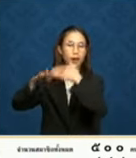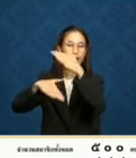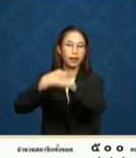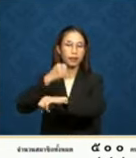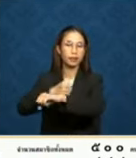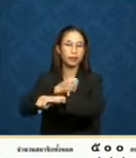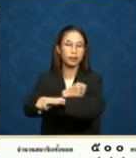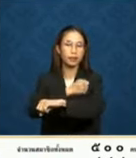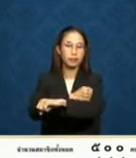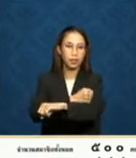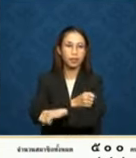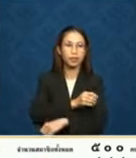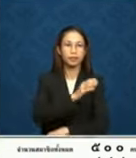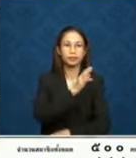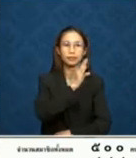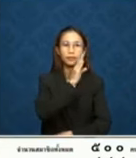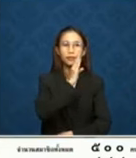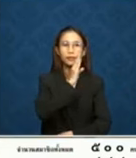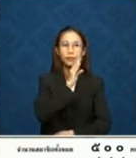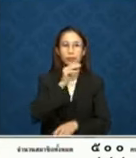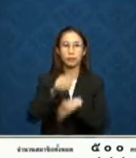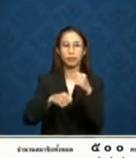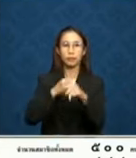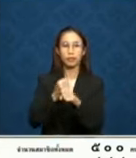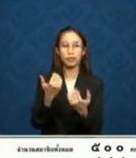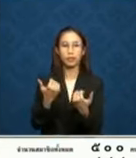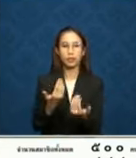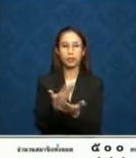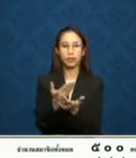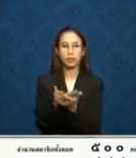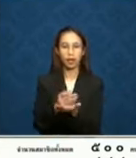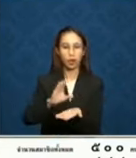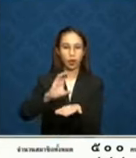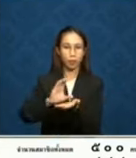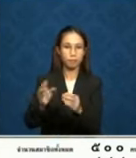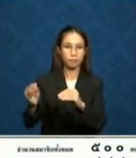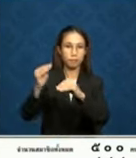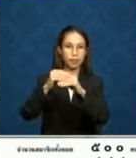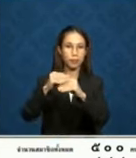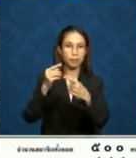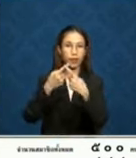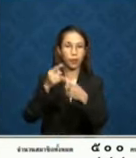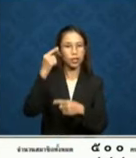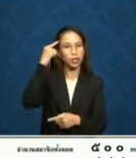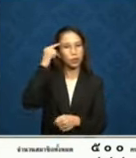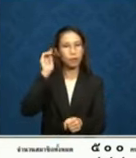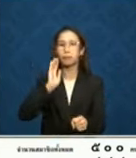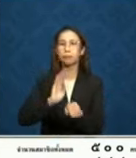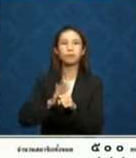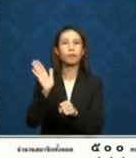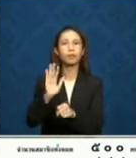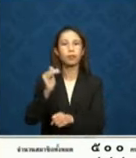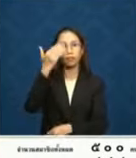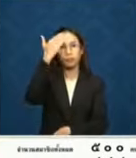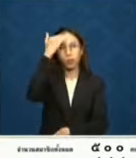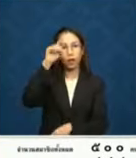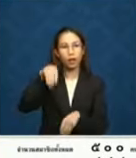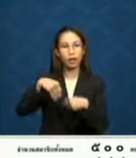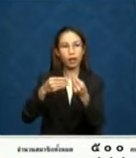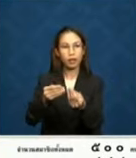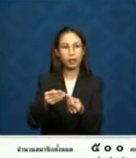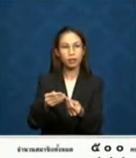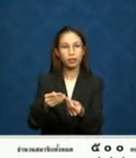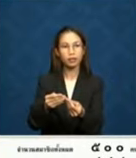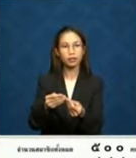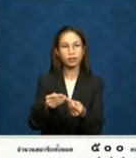มือแงงานเราถึแม้นปีนี้เราจะได้งบประมาณที่เพิ่มขึ้นแต่ก็ไม่เพียงพอสำหรับการที่จะมาลอง